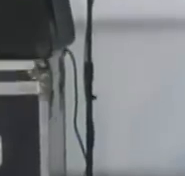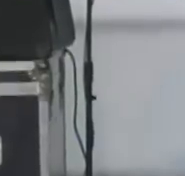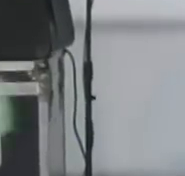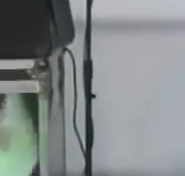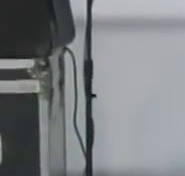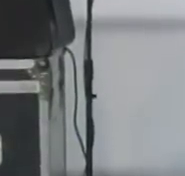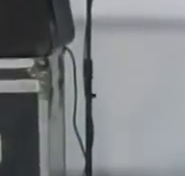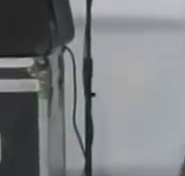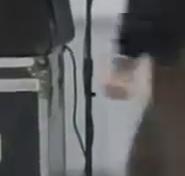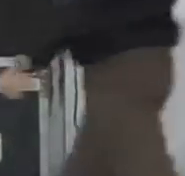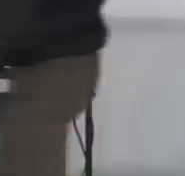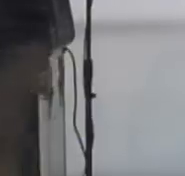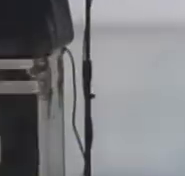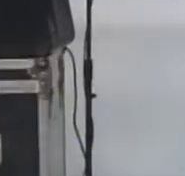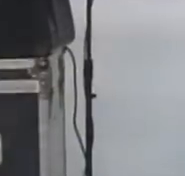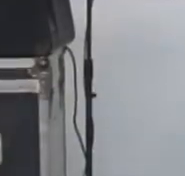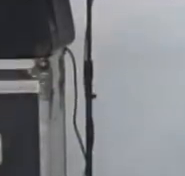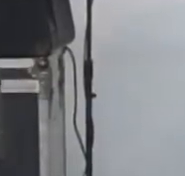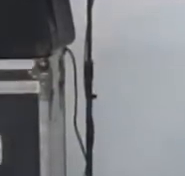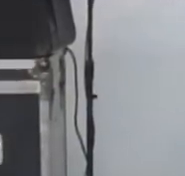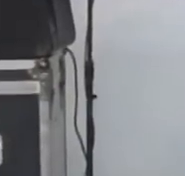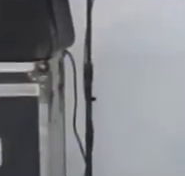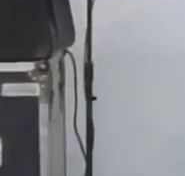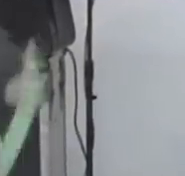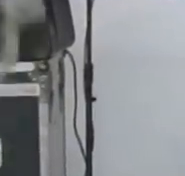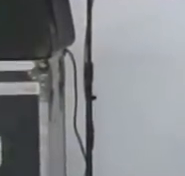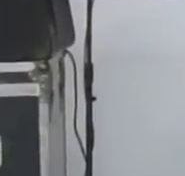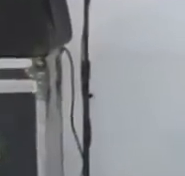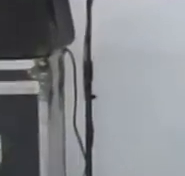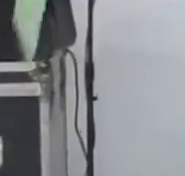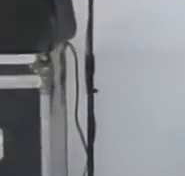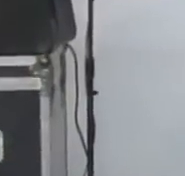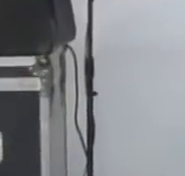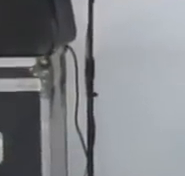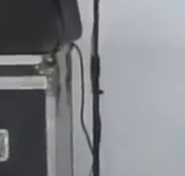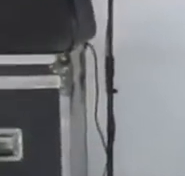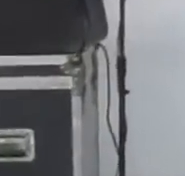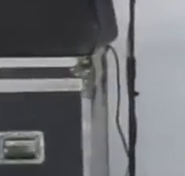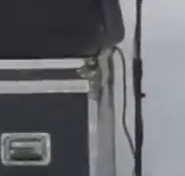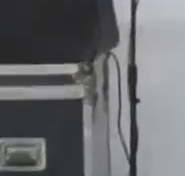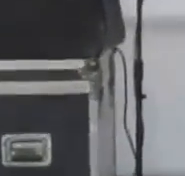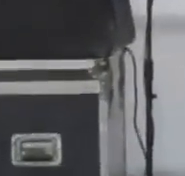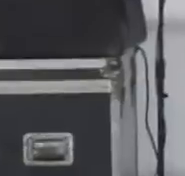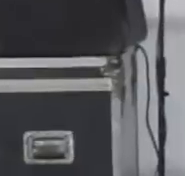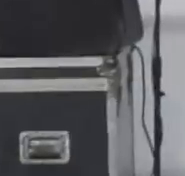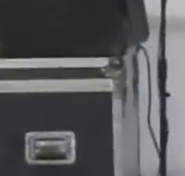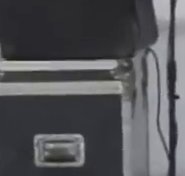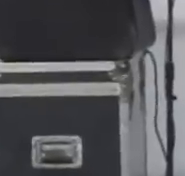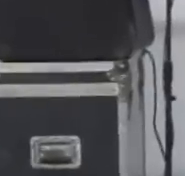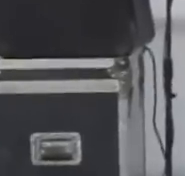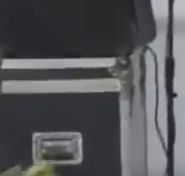vivo sarebbe qua anche lui a parlare. Fantastico. E l'ultima piazza, grazie.